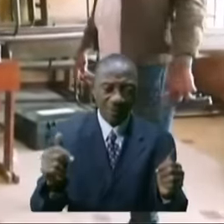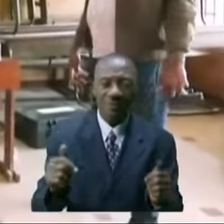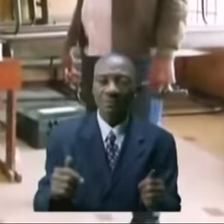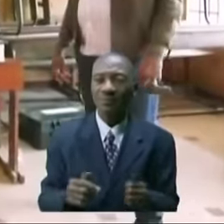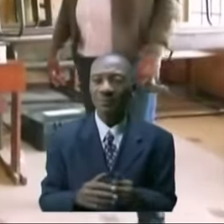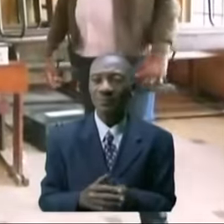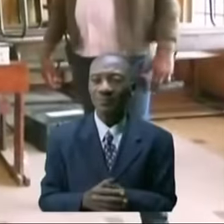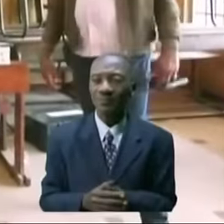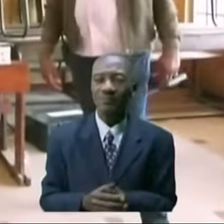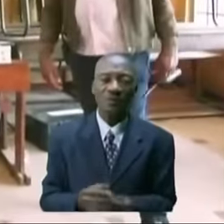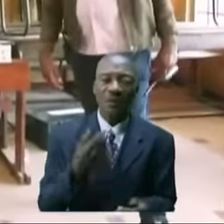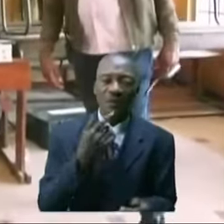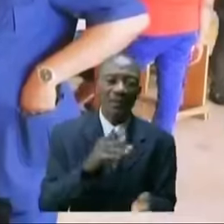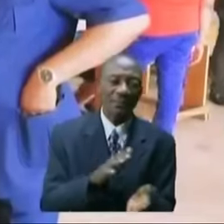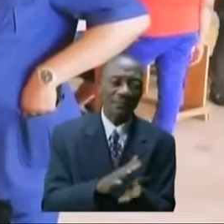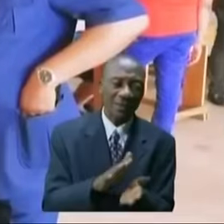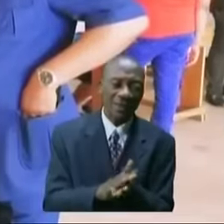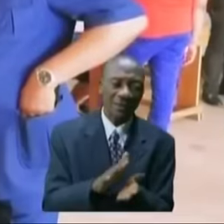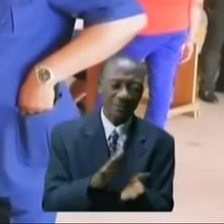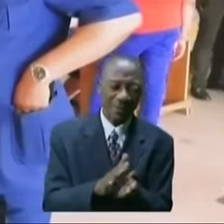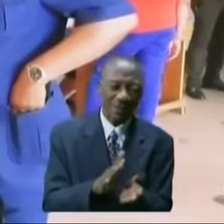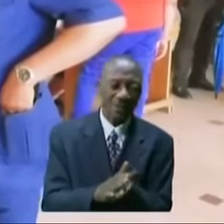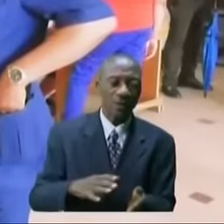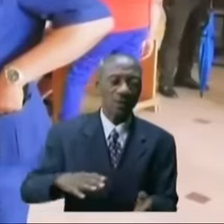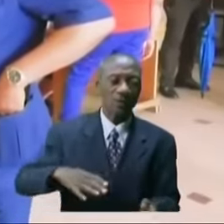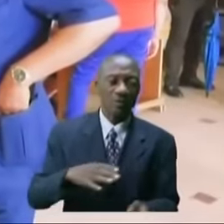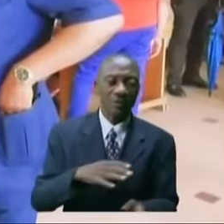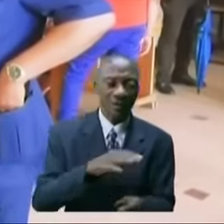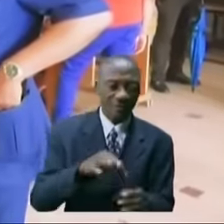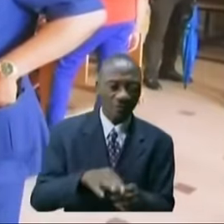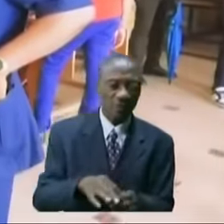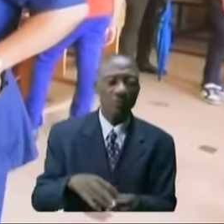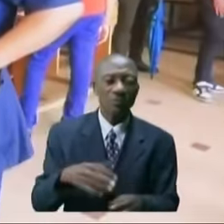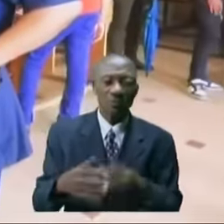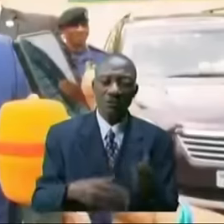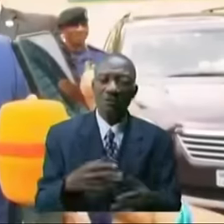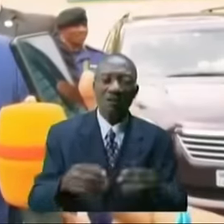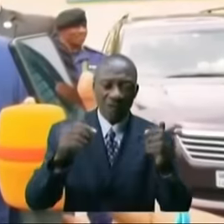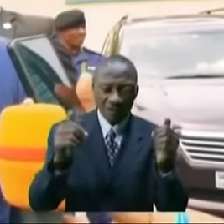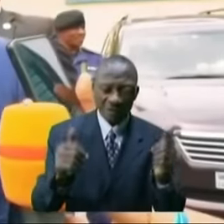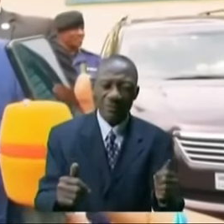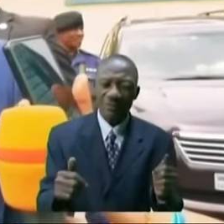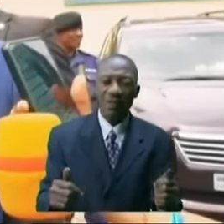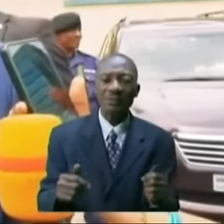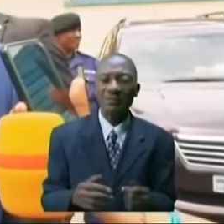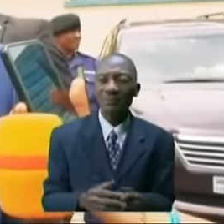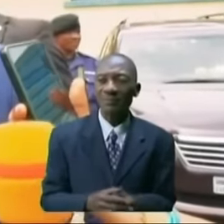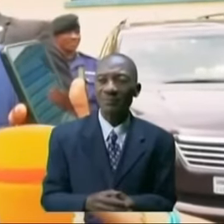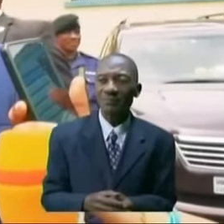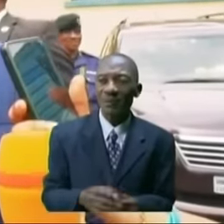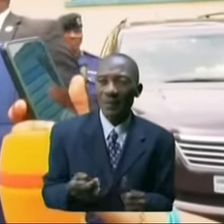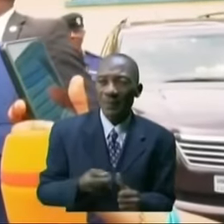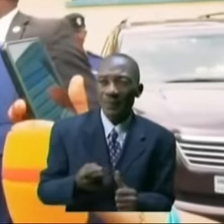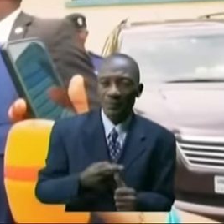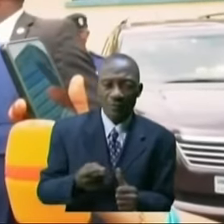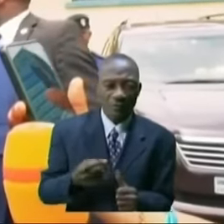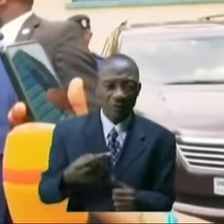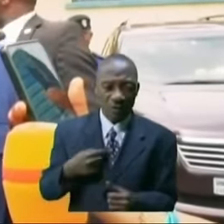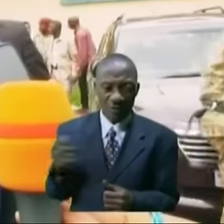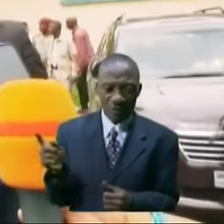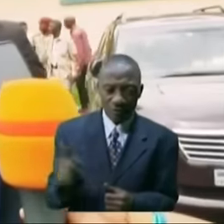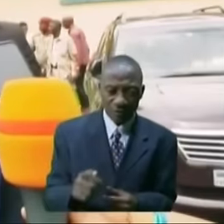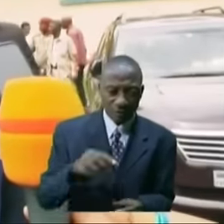féliciter l'équipe de la CENI qui a fait un travail inouï. Personnellement, c'est la première fois que j'ai essayé et ça s'est très bien